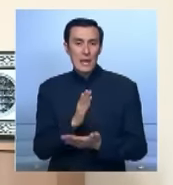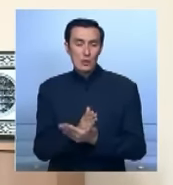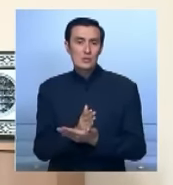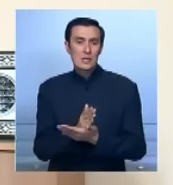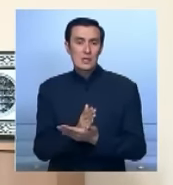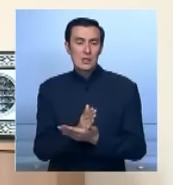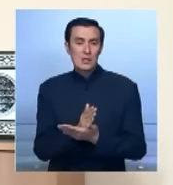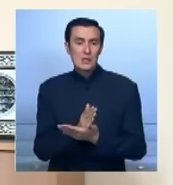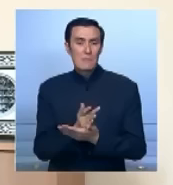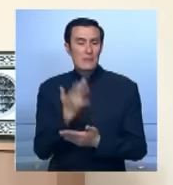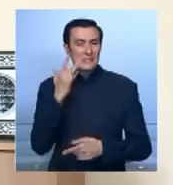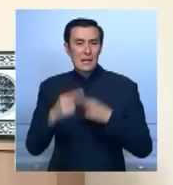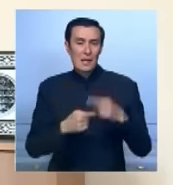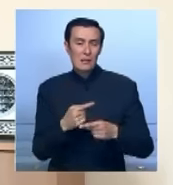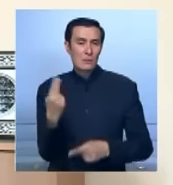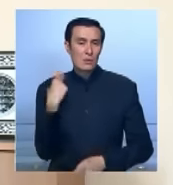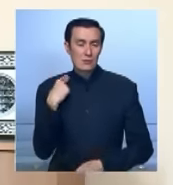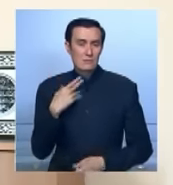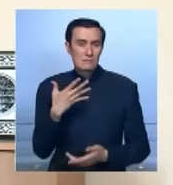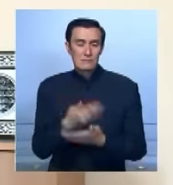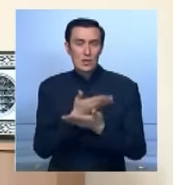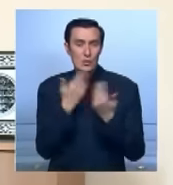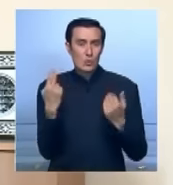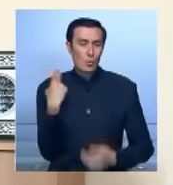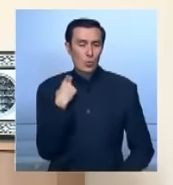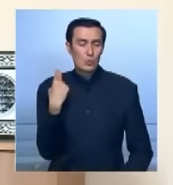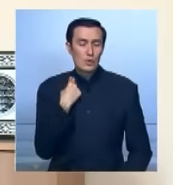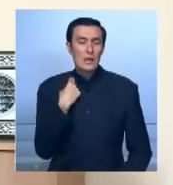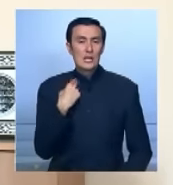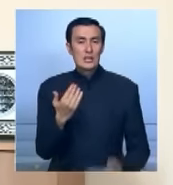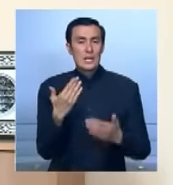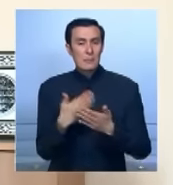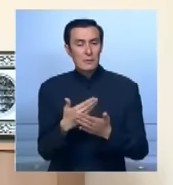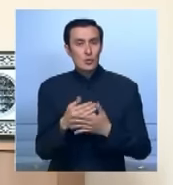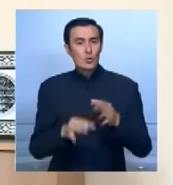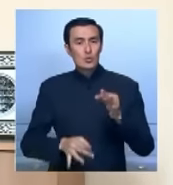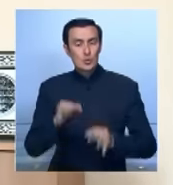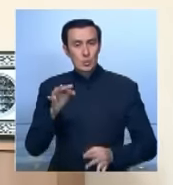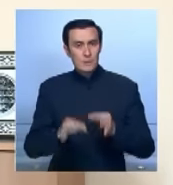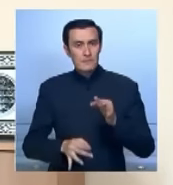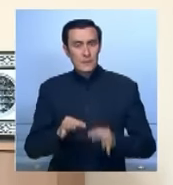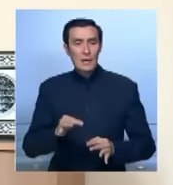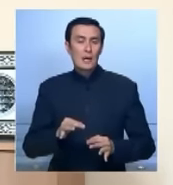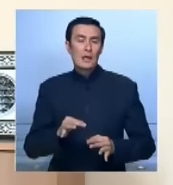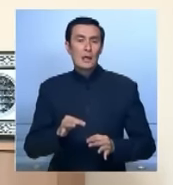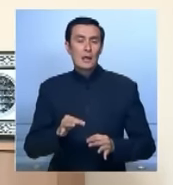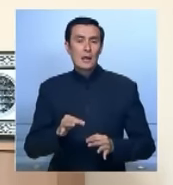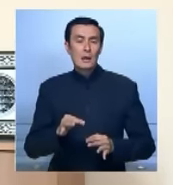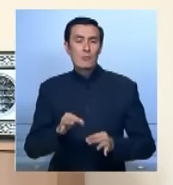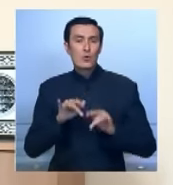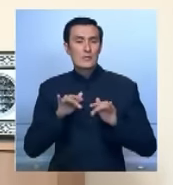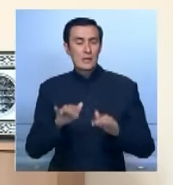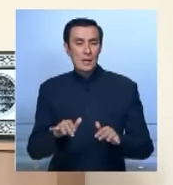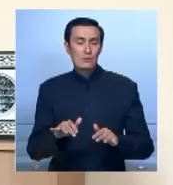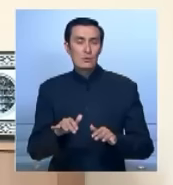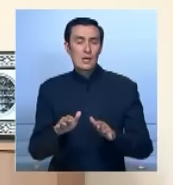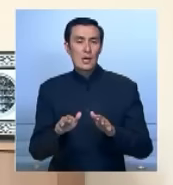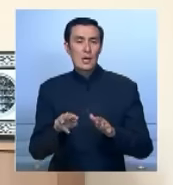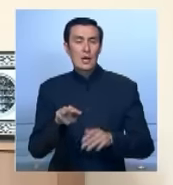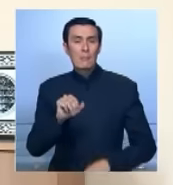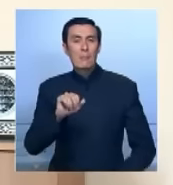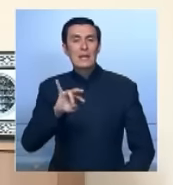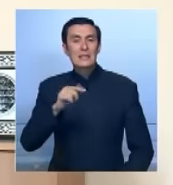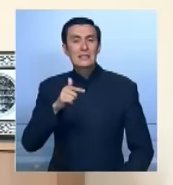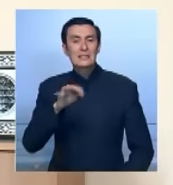скажем так, злостными неплательщиками. Непосредственно суд, в частности суд специализированный международный суд по делам несовершеннолетних в Мангыстауской